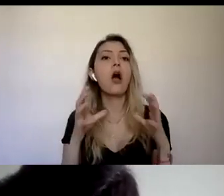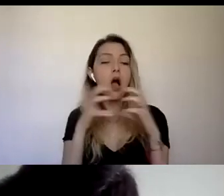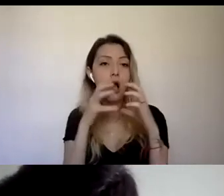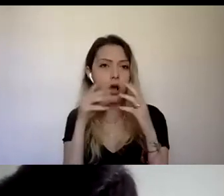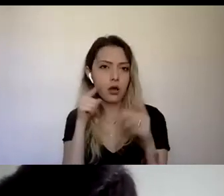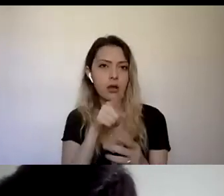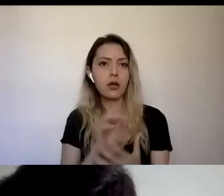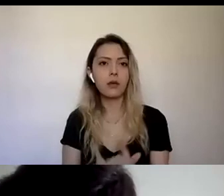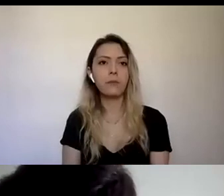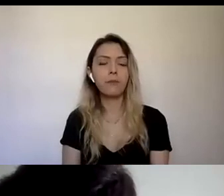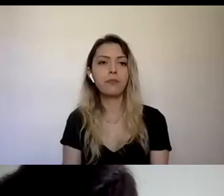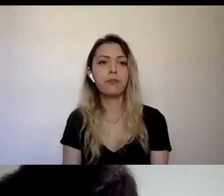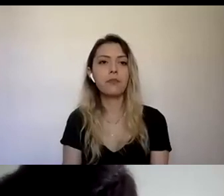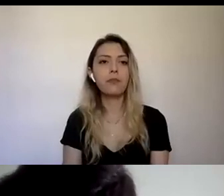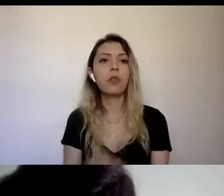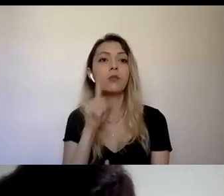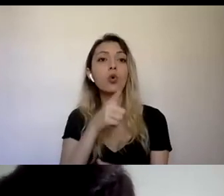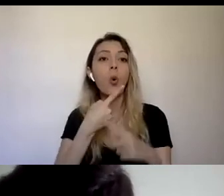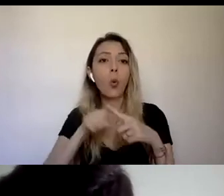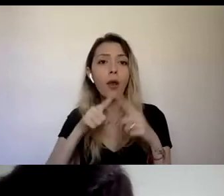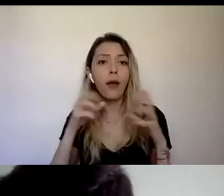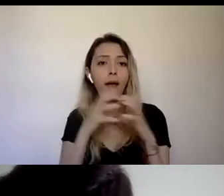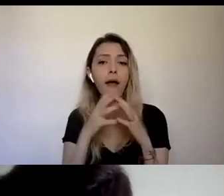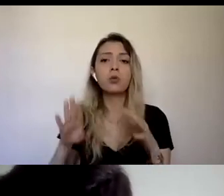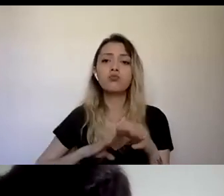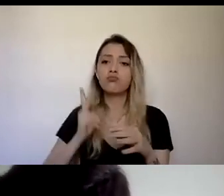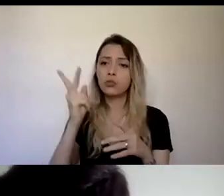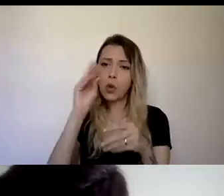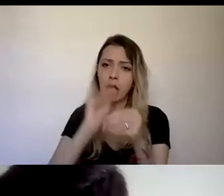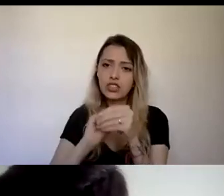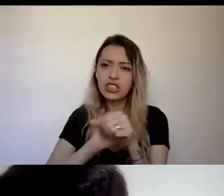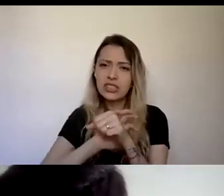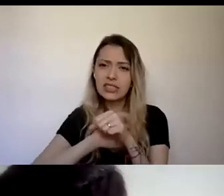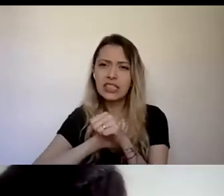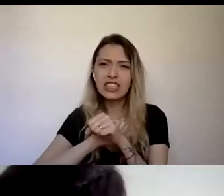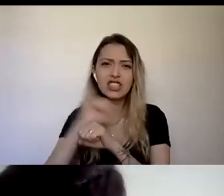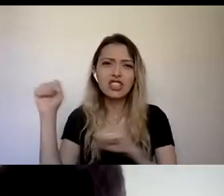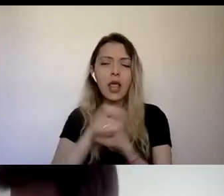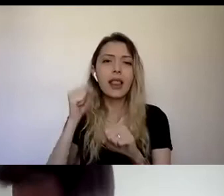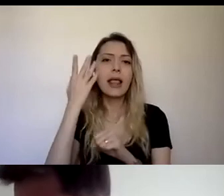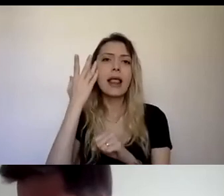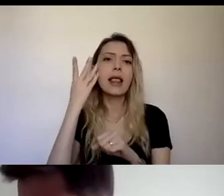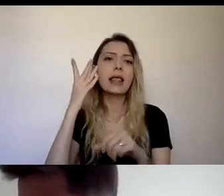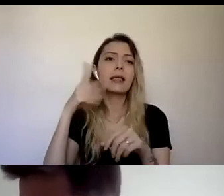karşı şiddeti izlemekle alakalı bir gösterge seti de var.